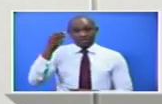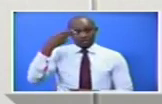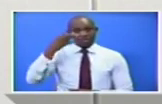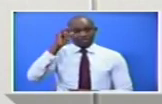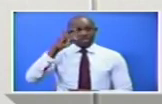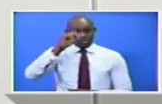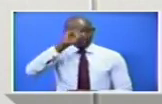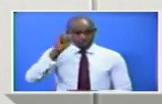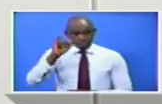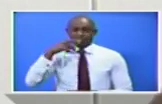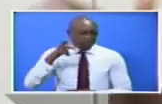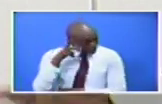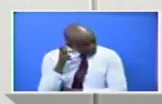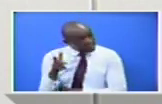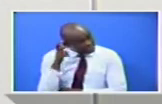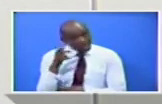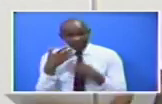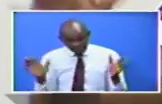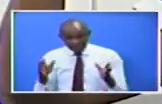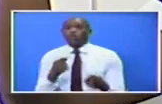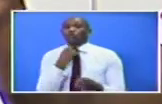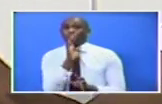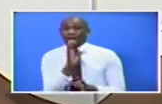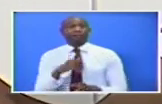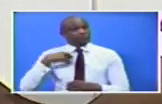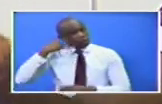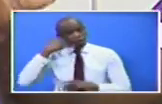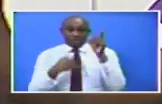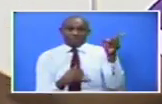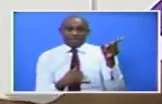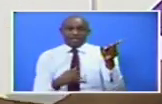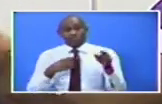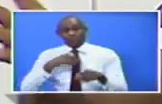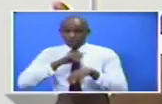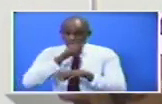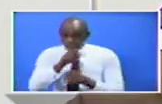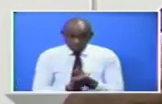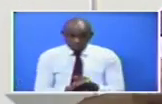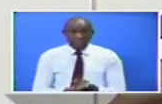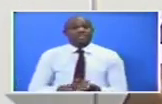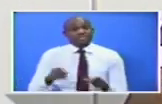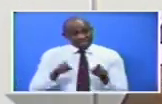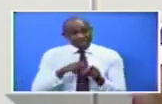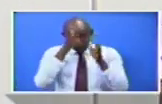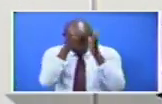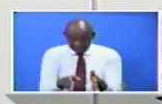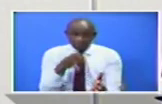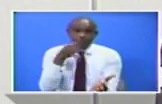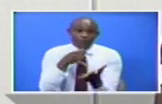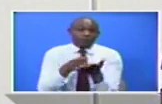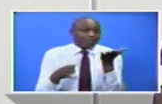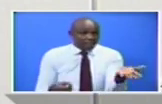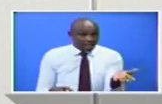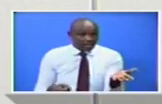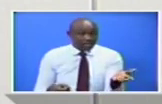anaitwa Givinji. Atasikiza, atakutuma kwa union yako ama atapiga simu kule, atakuita, atita mfanyi yule mtu amehusika na ile atrocity.